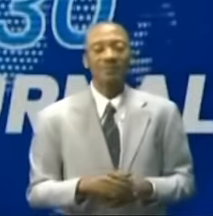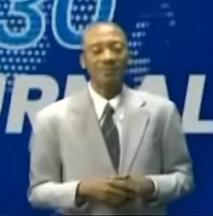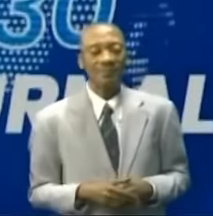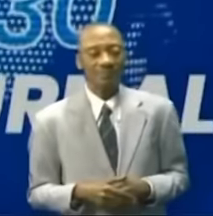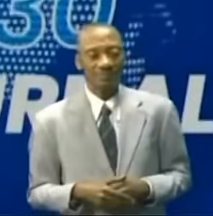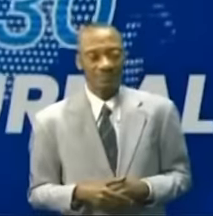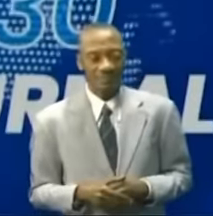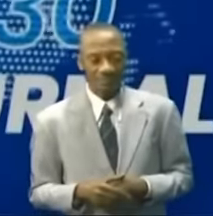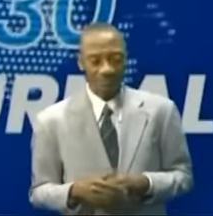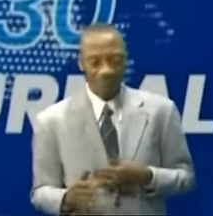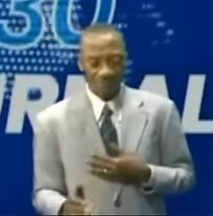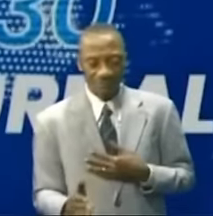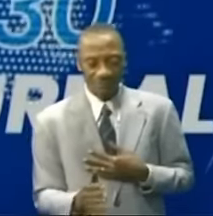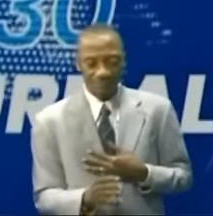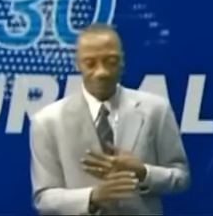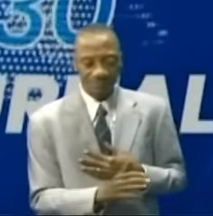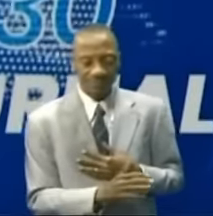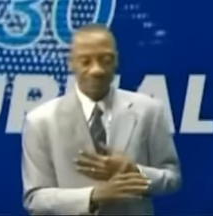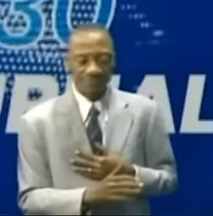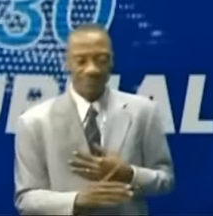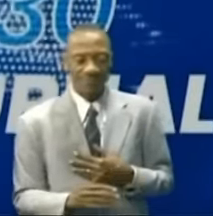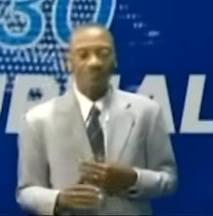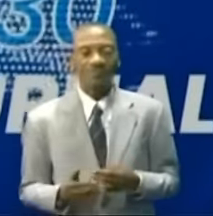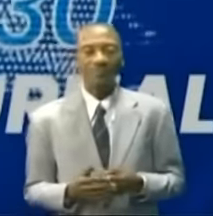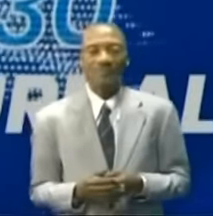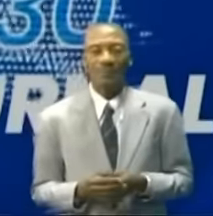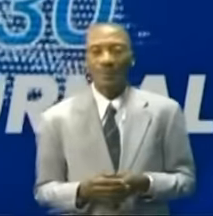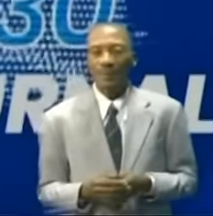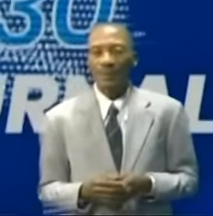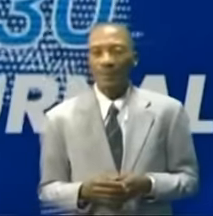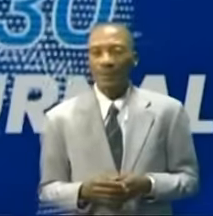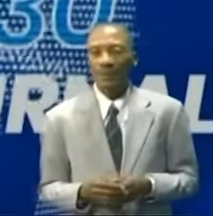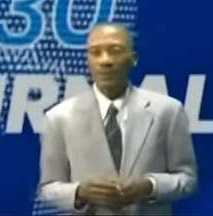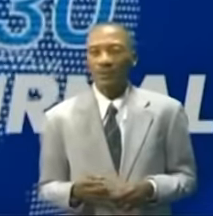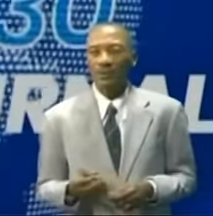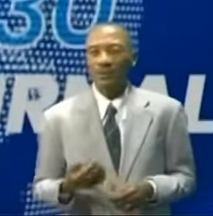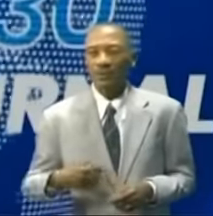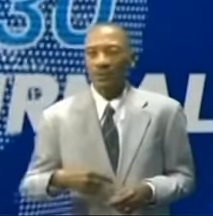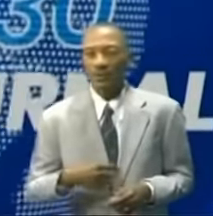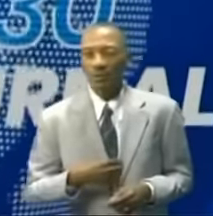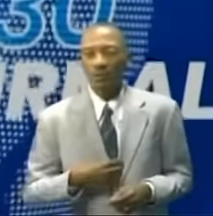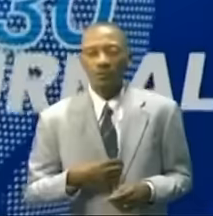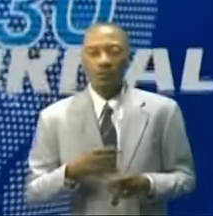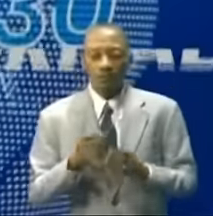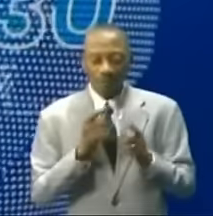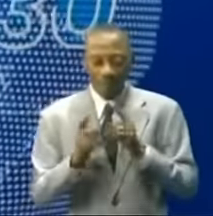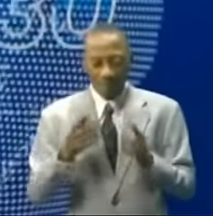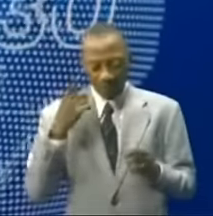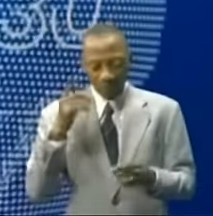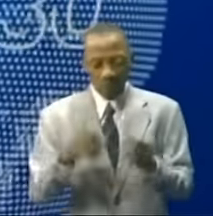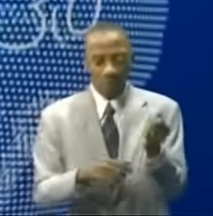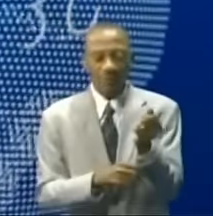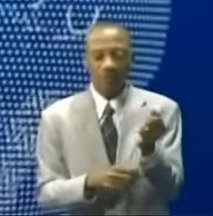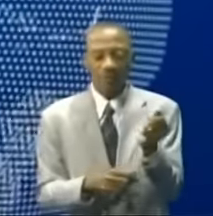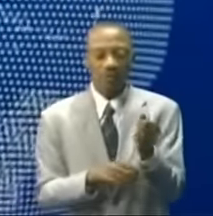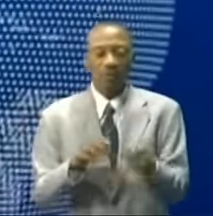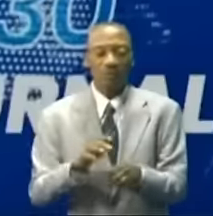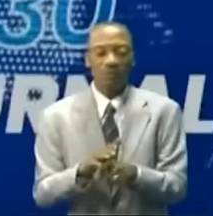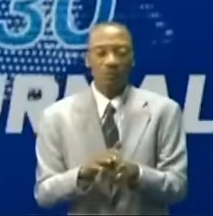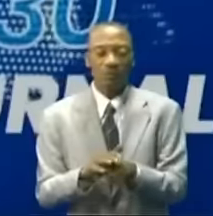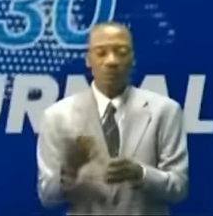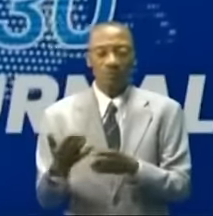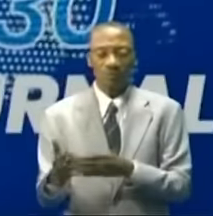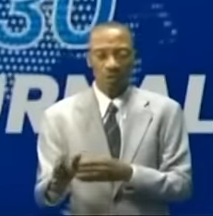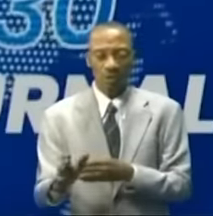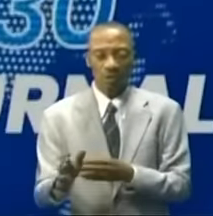Des corps sans vie ont été repêchés, 200 personnes sont portées et disparues, au moins 40 personnes ont rescapé. C'est le bilan